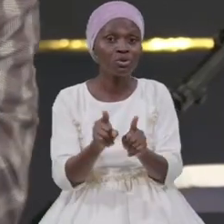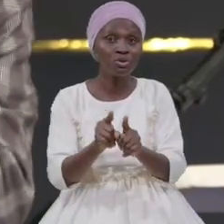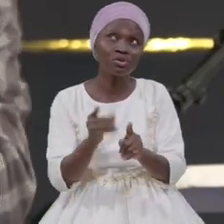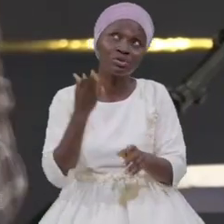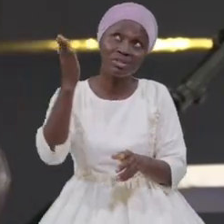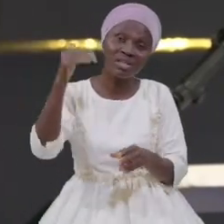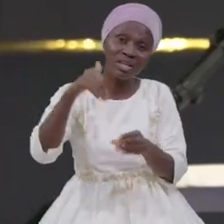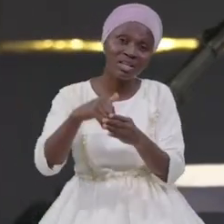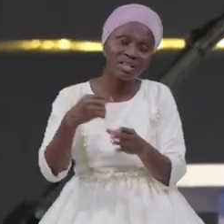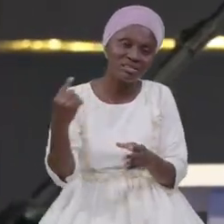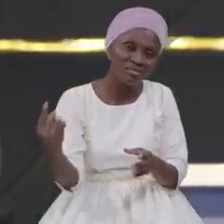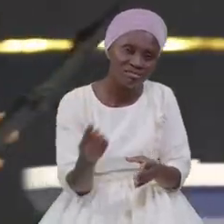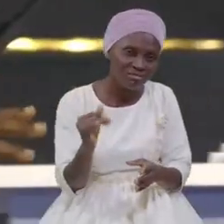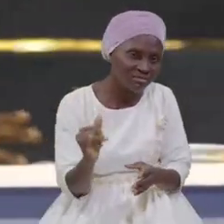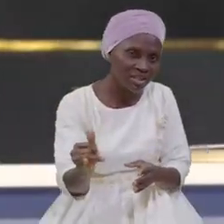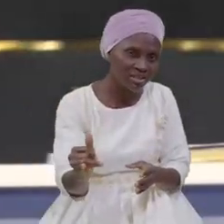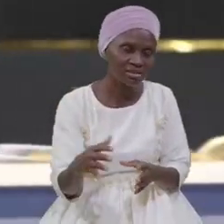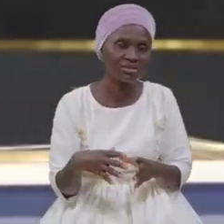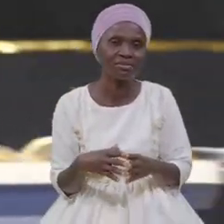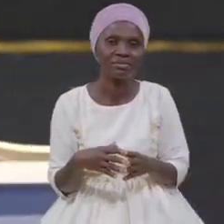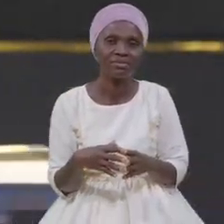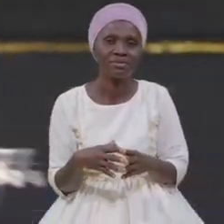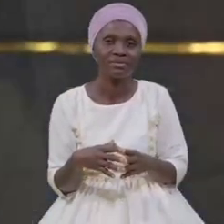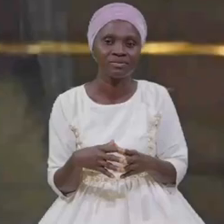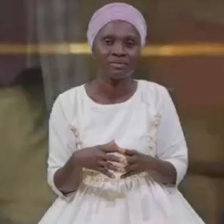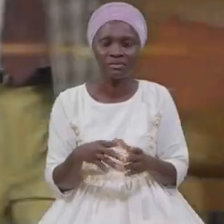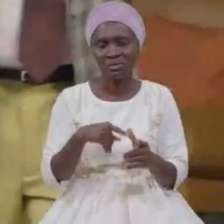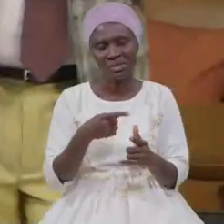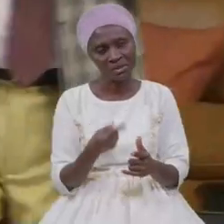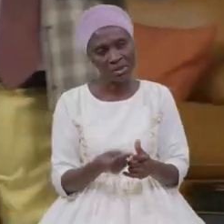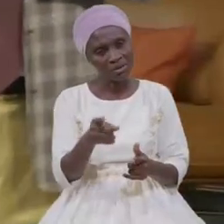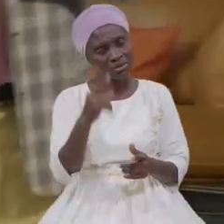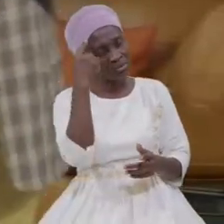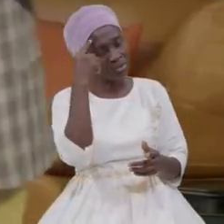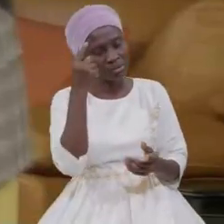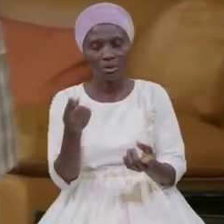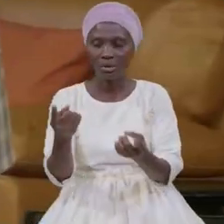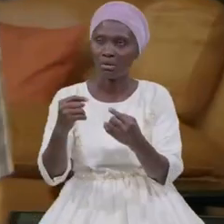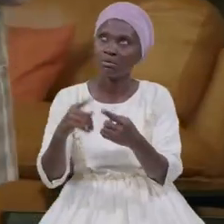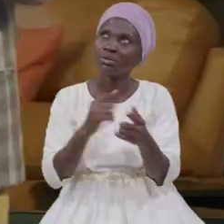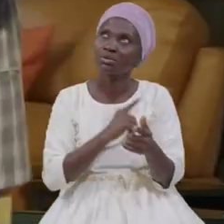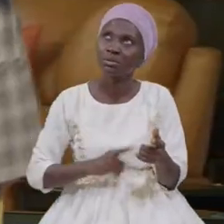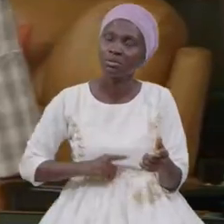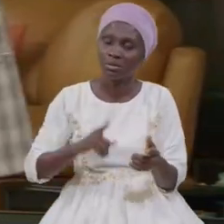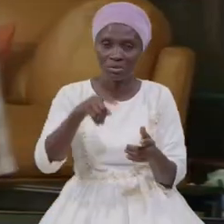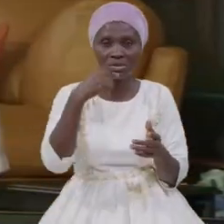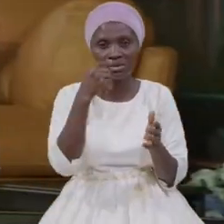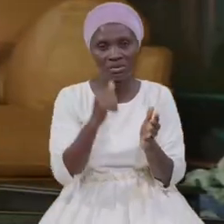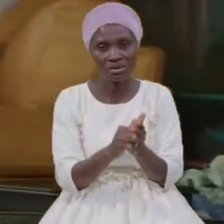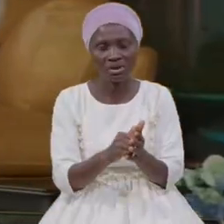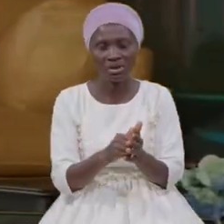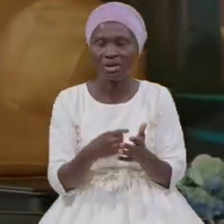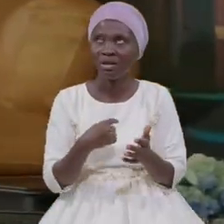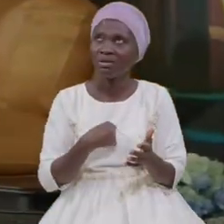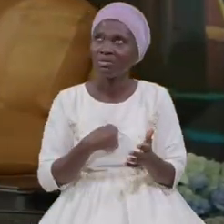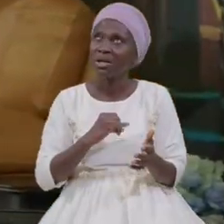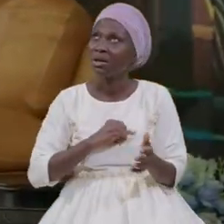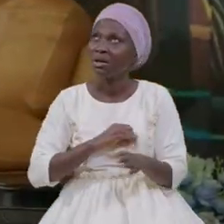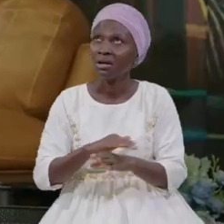ceux de l'éternité. Maintenant, tu viens au Seigneur et tu dis, je ne veux pas faire face